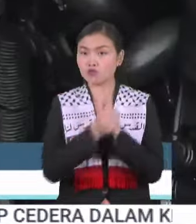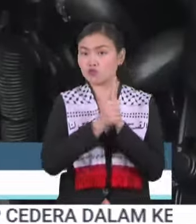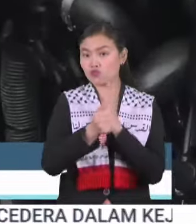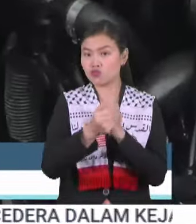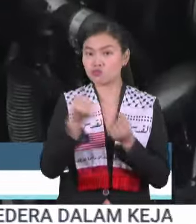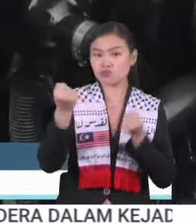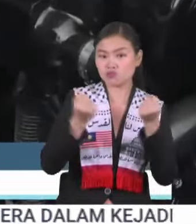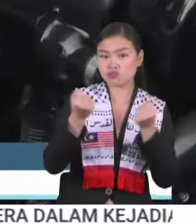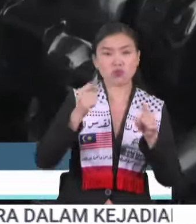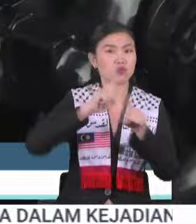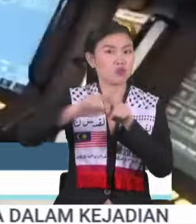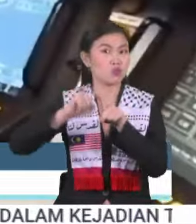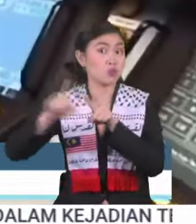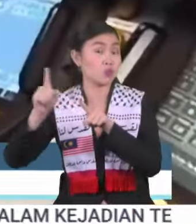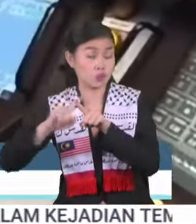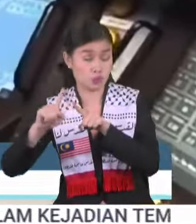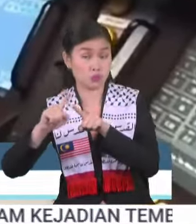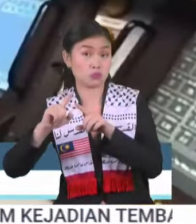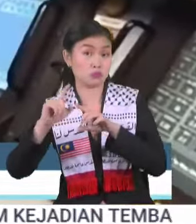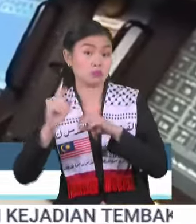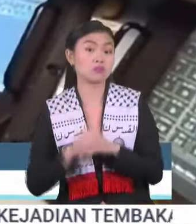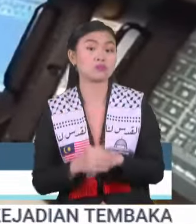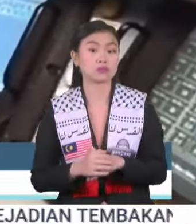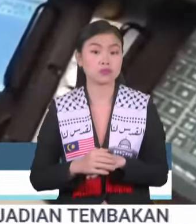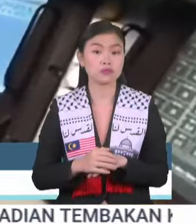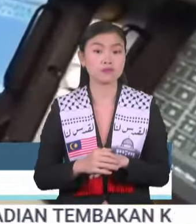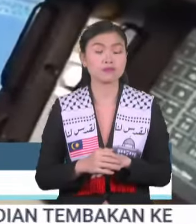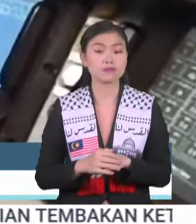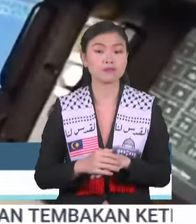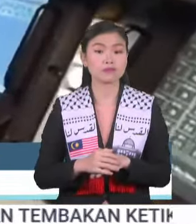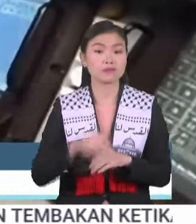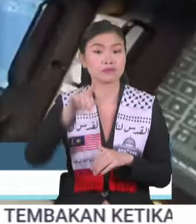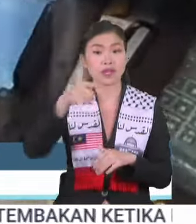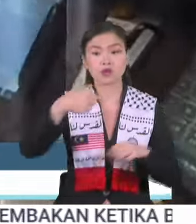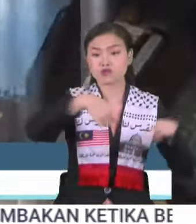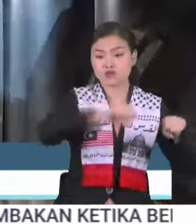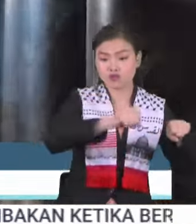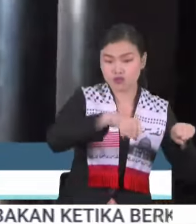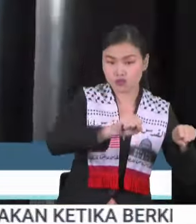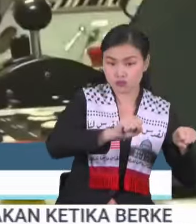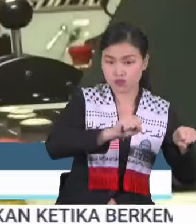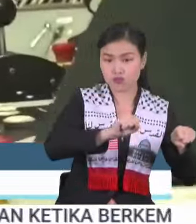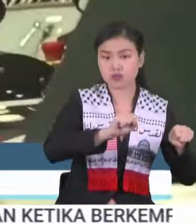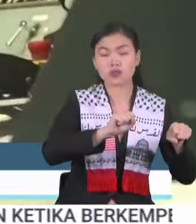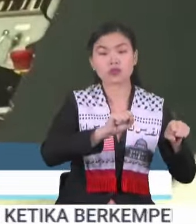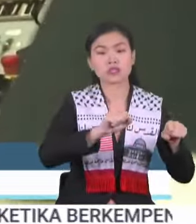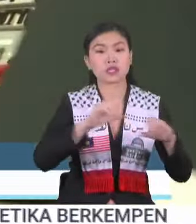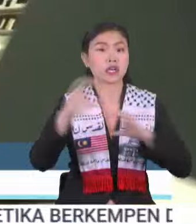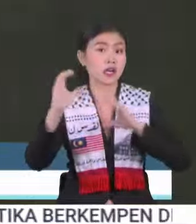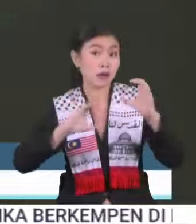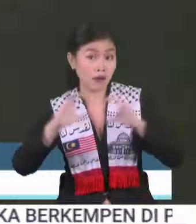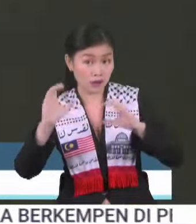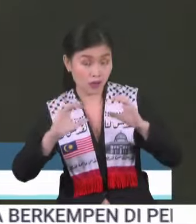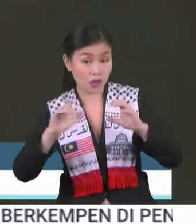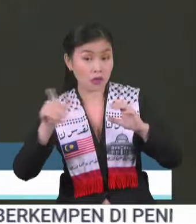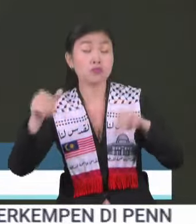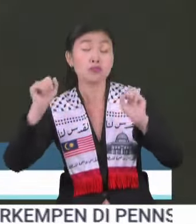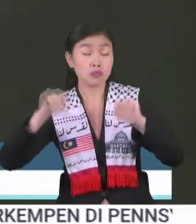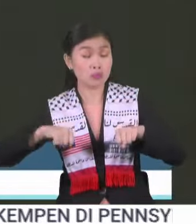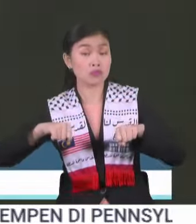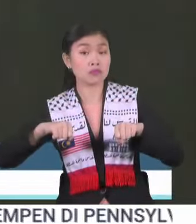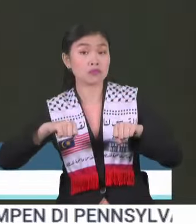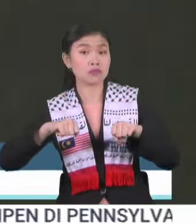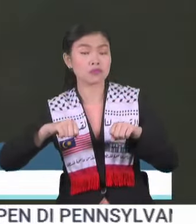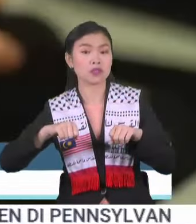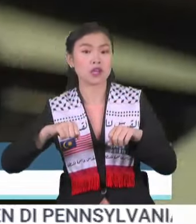memandu pelbagai jenis kenderaan. Selain motosikal berkuasa tinggi dan kereta, baginda